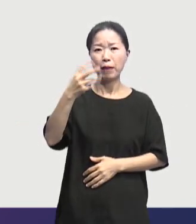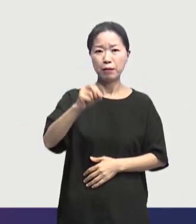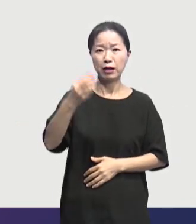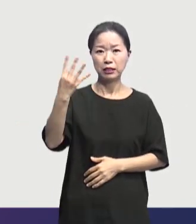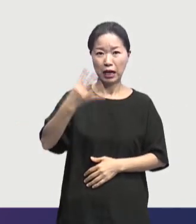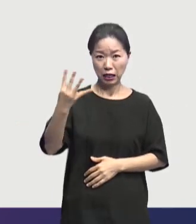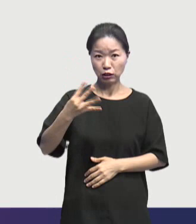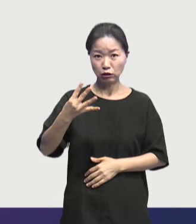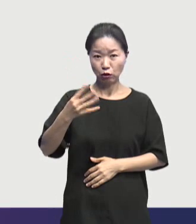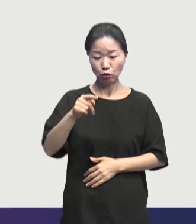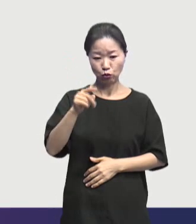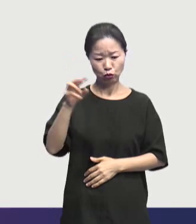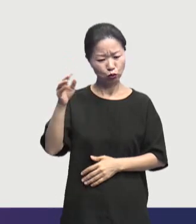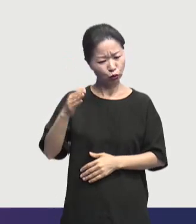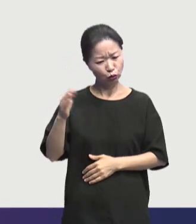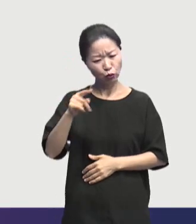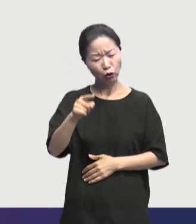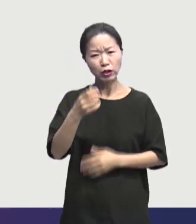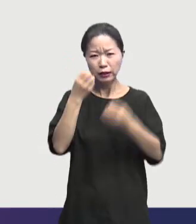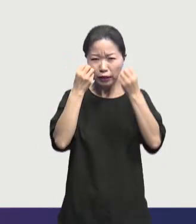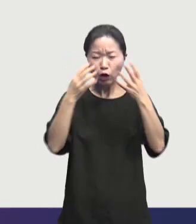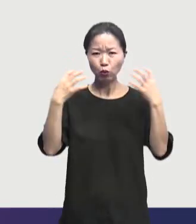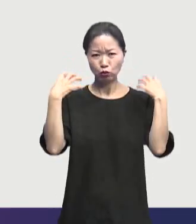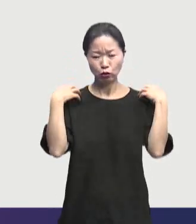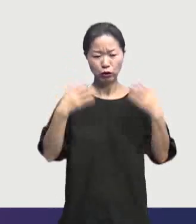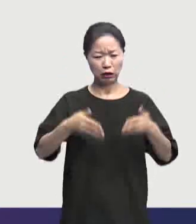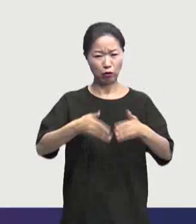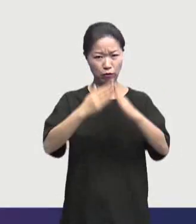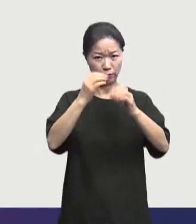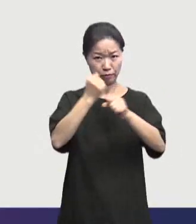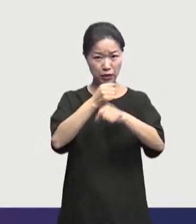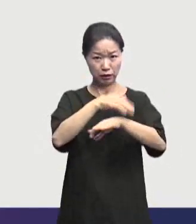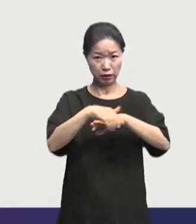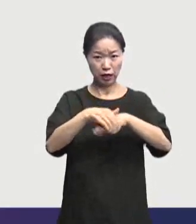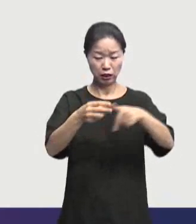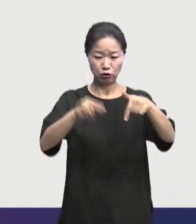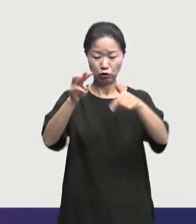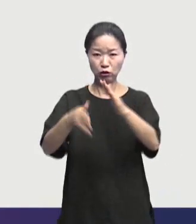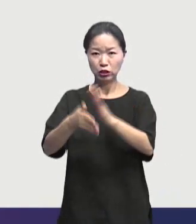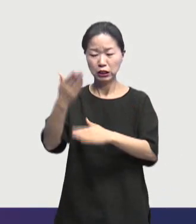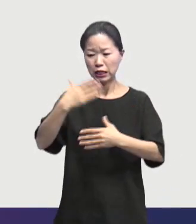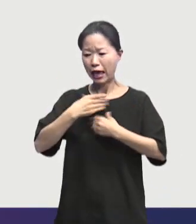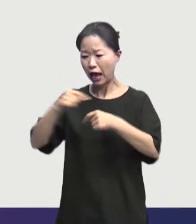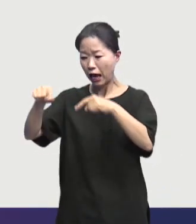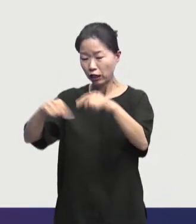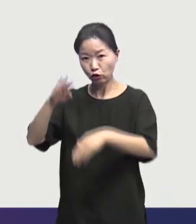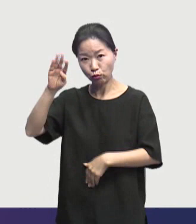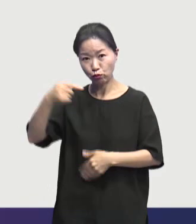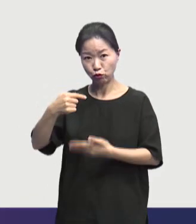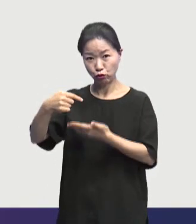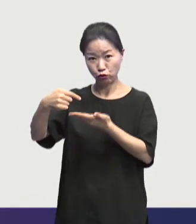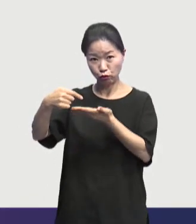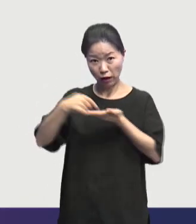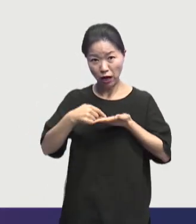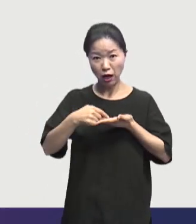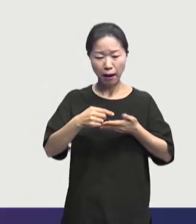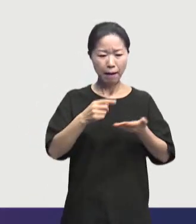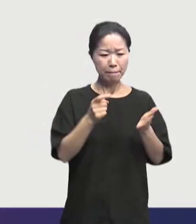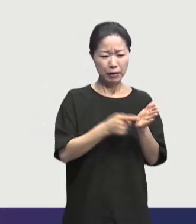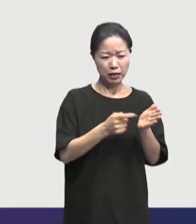규모 신청사를 짓는 내용이라고 보도했습니다. 인천시는 행안부가 요구한 비상대피시설